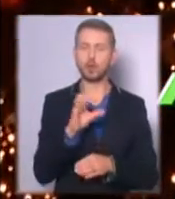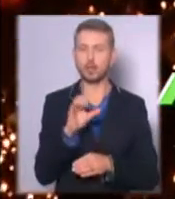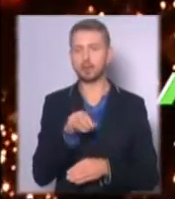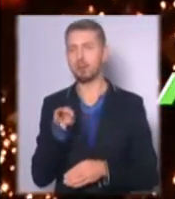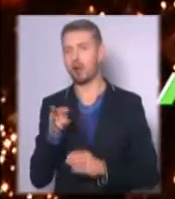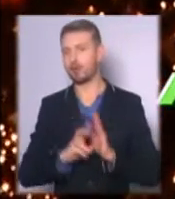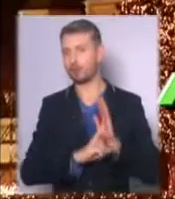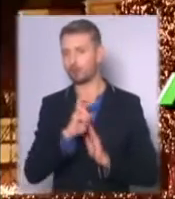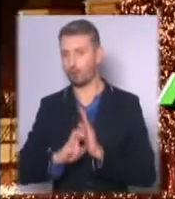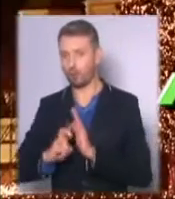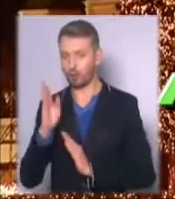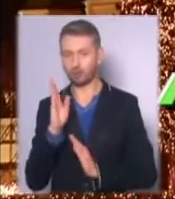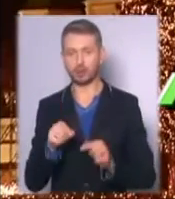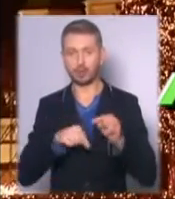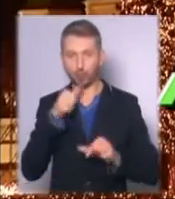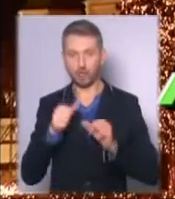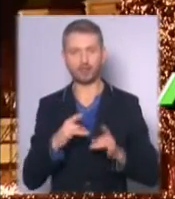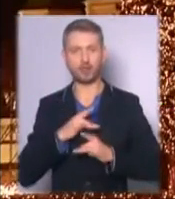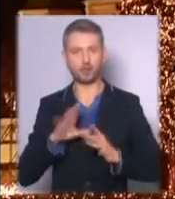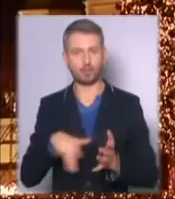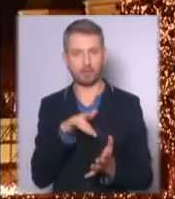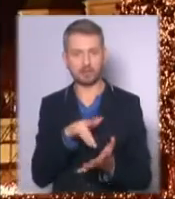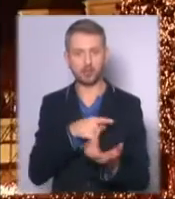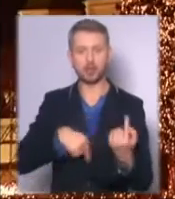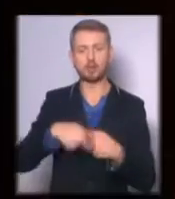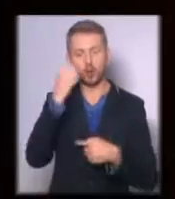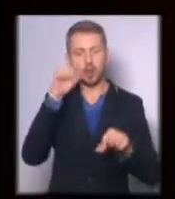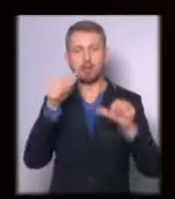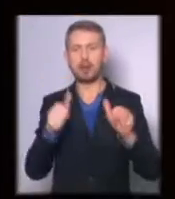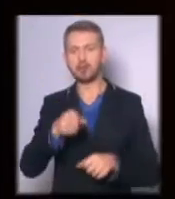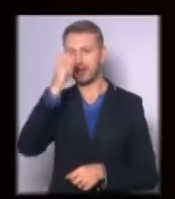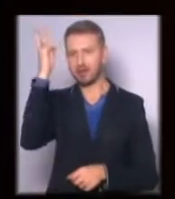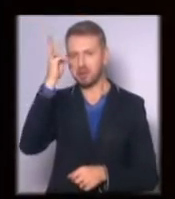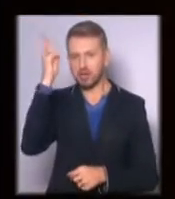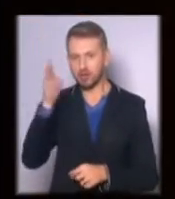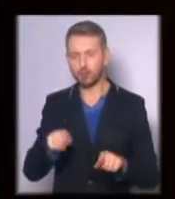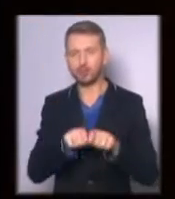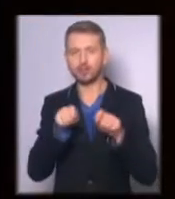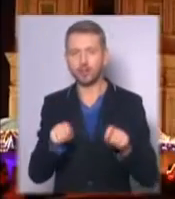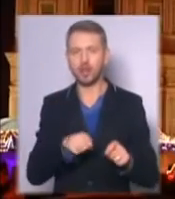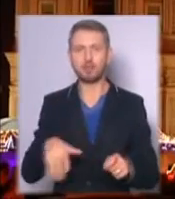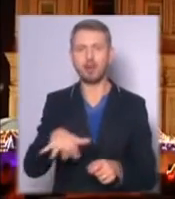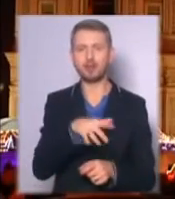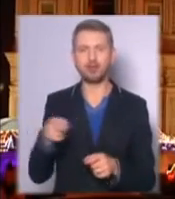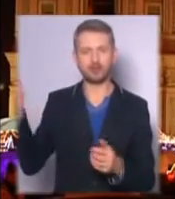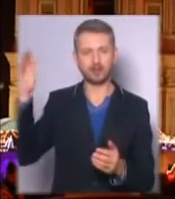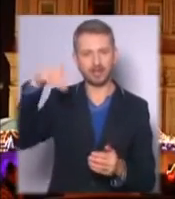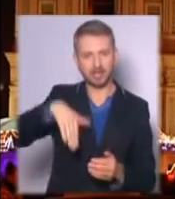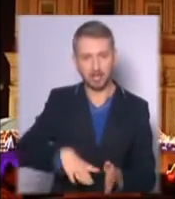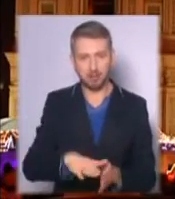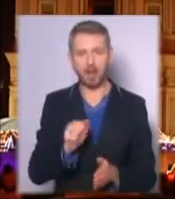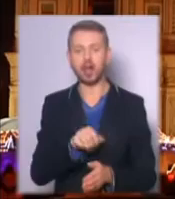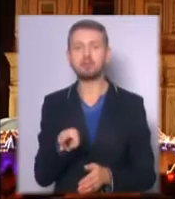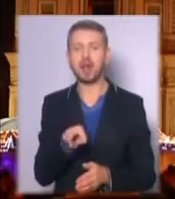Михайлівським соборами розгорнеться цьогоріч святкове містечко. Навколо пам'ятника Богдана Хмельницькому створять майданчик з гірками, а на Михайлівській площі –